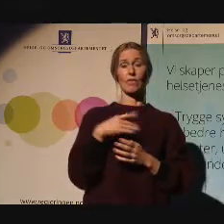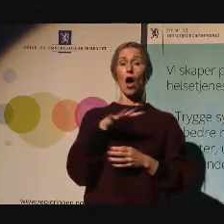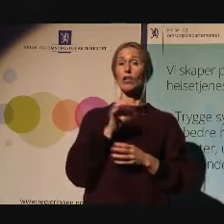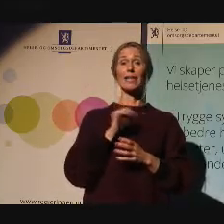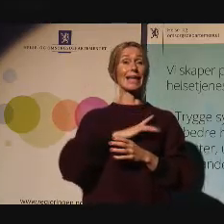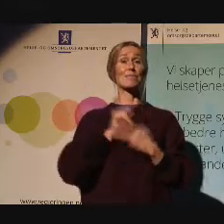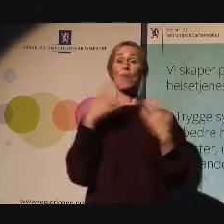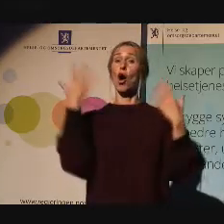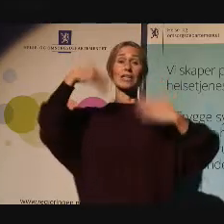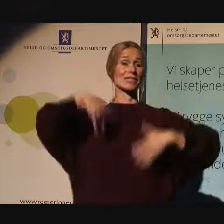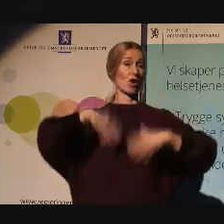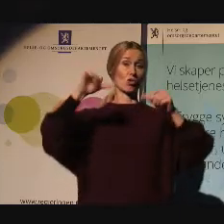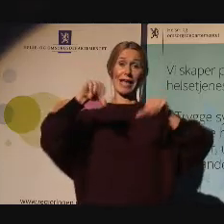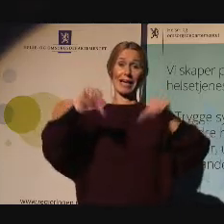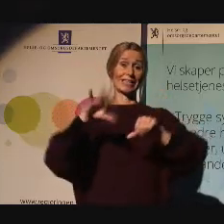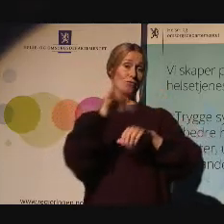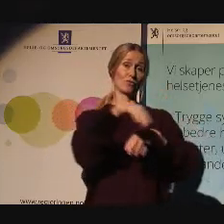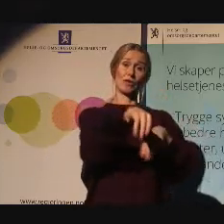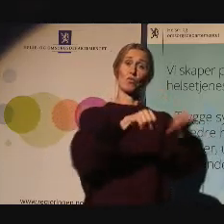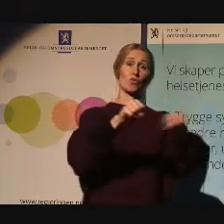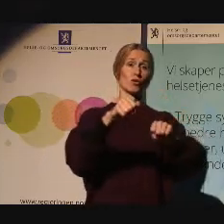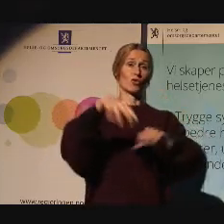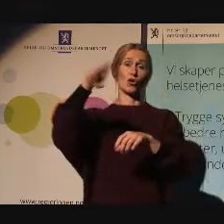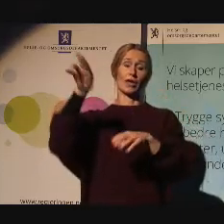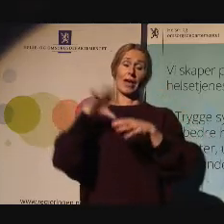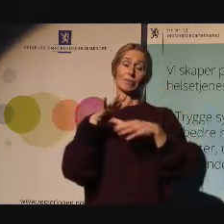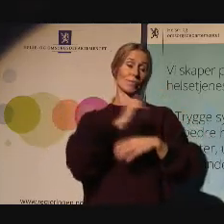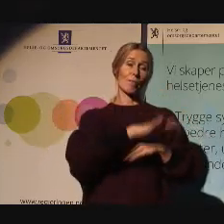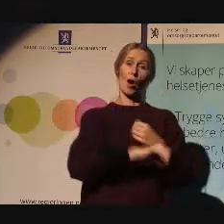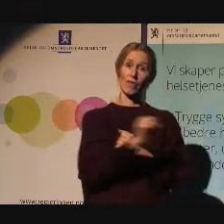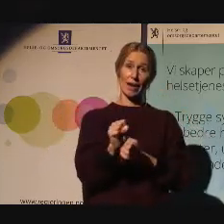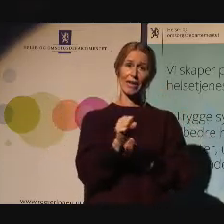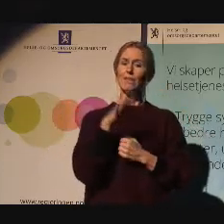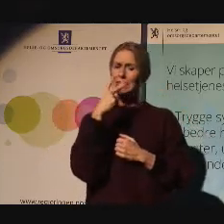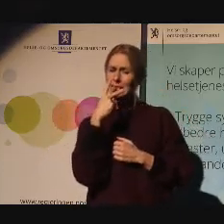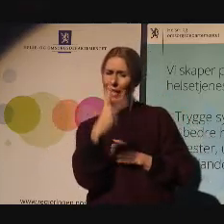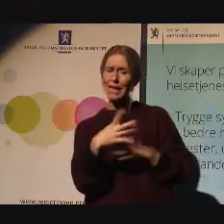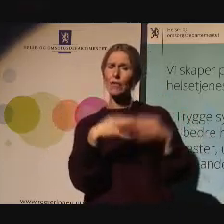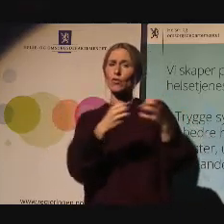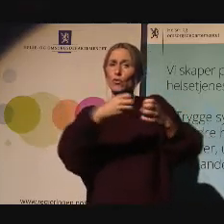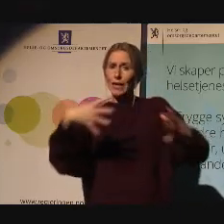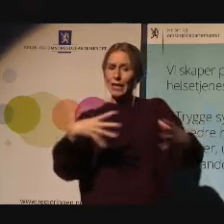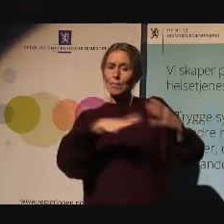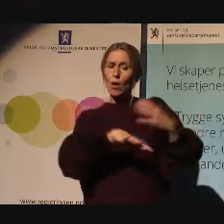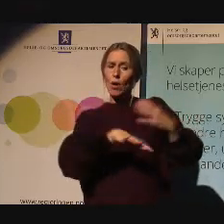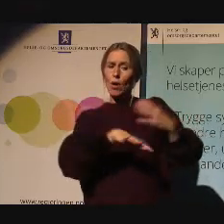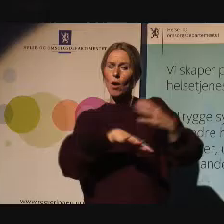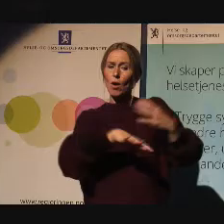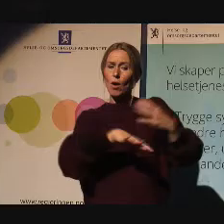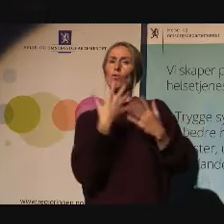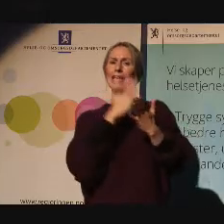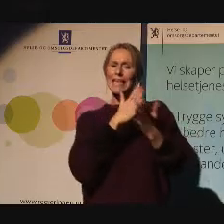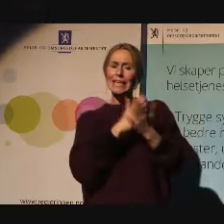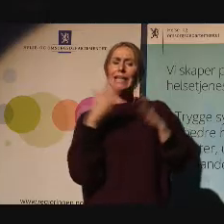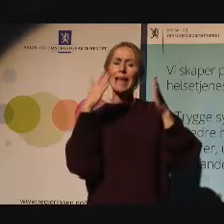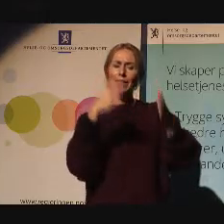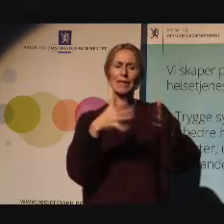svart der ute i kommune-Norge når det gjelder barnevern. Det en utvikling på barnevern som går i rett retning på mange